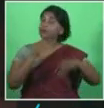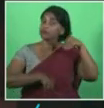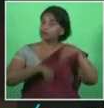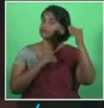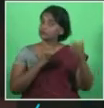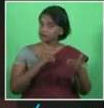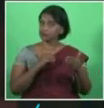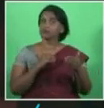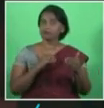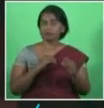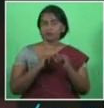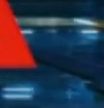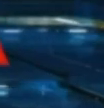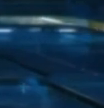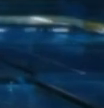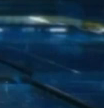කල් දැමීමේ කූට